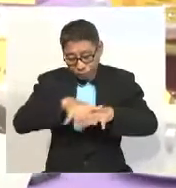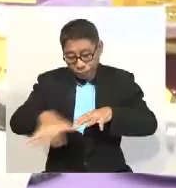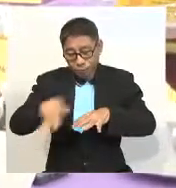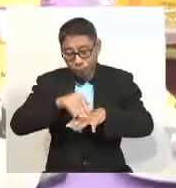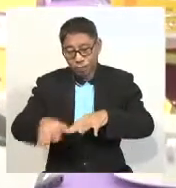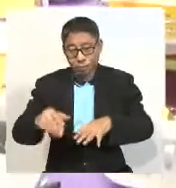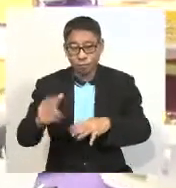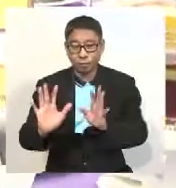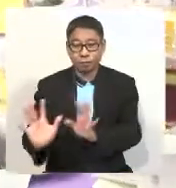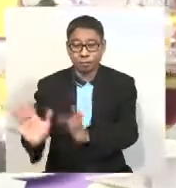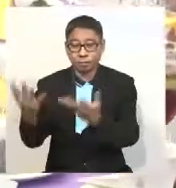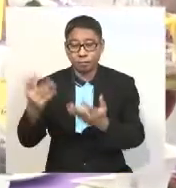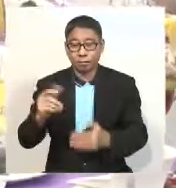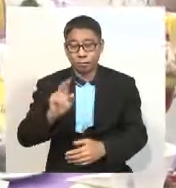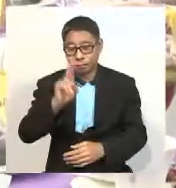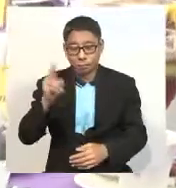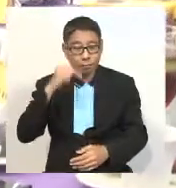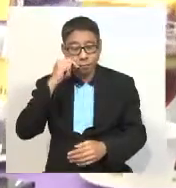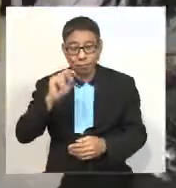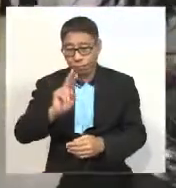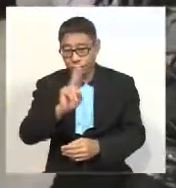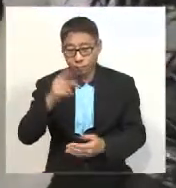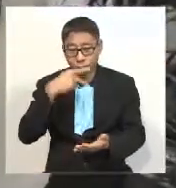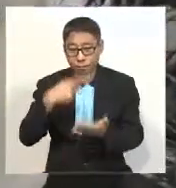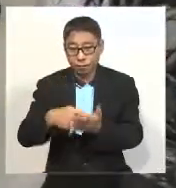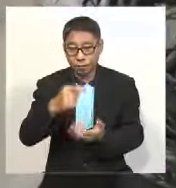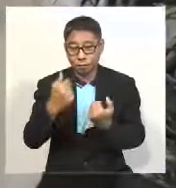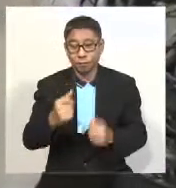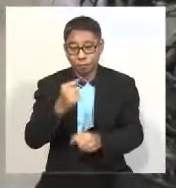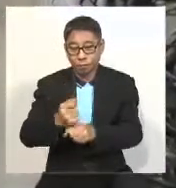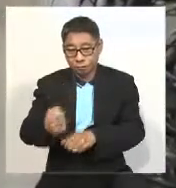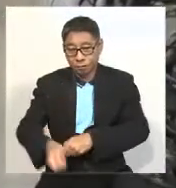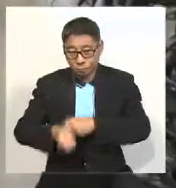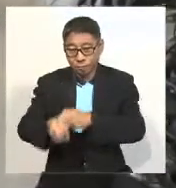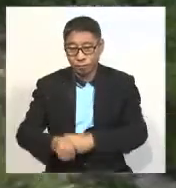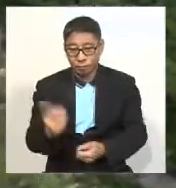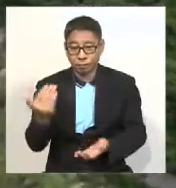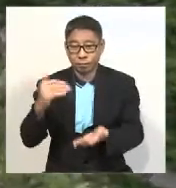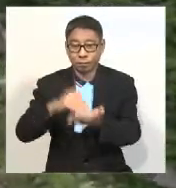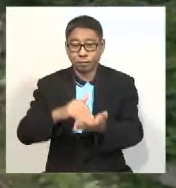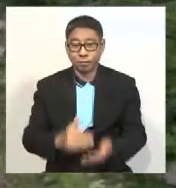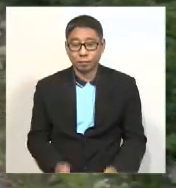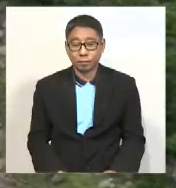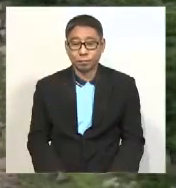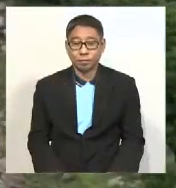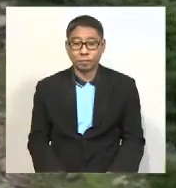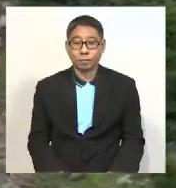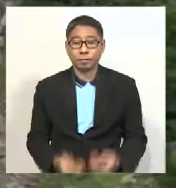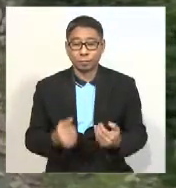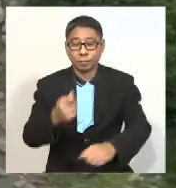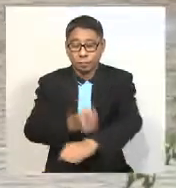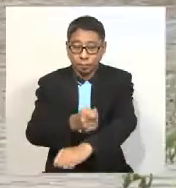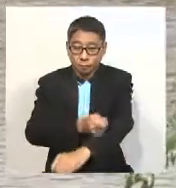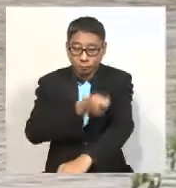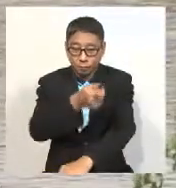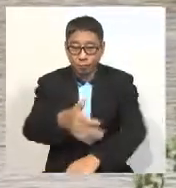ทิ้งอย่างเดียวแต่ว่าจะต้องเอาน้ำกลับมาใช้ประโยชน์สำหรับพื้นที่การเกษตรด้วยค่ะส่วนในเรื่องของการเยียว